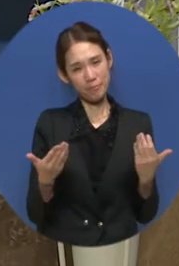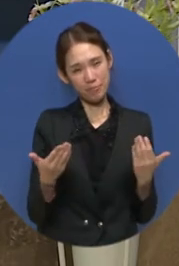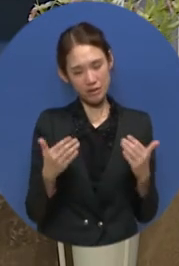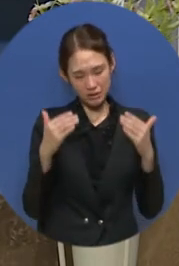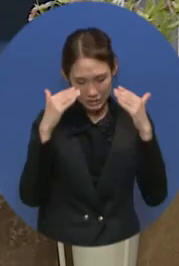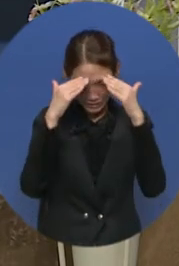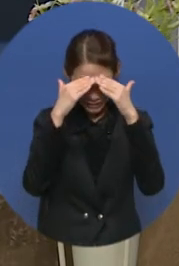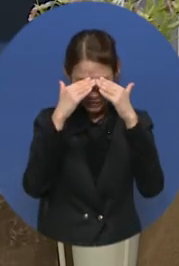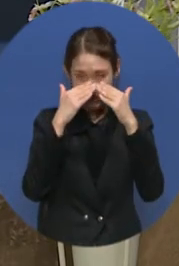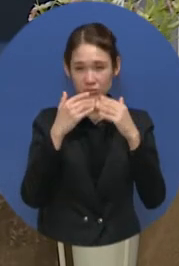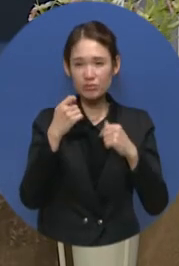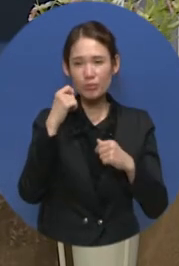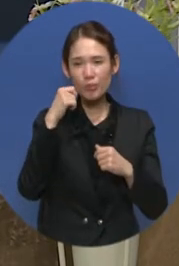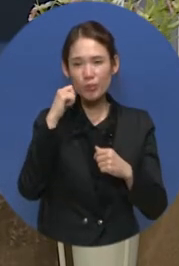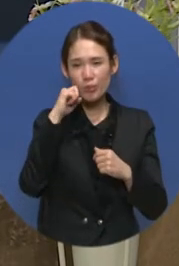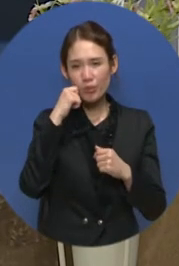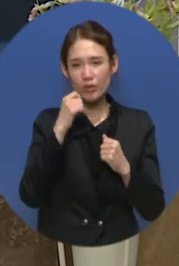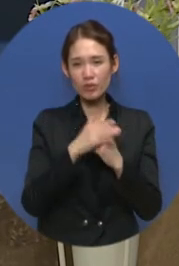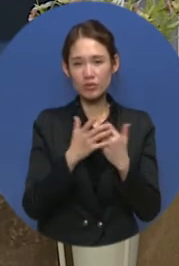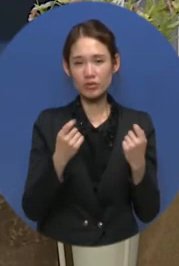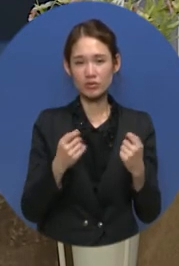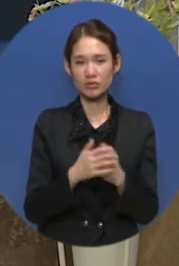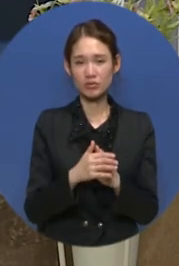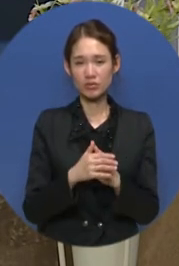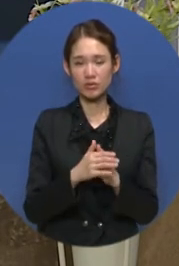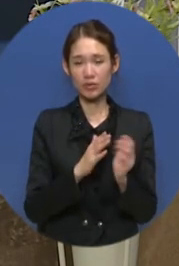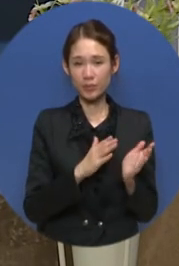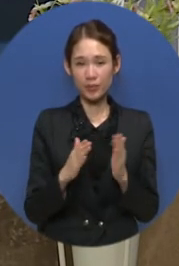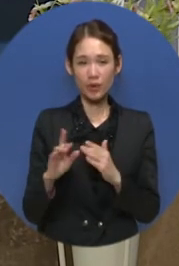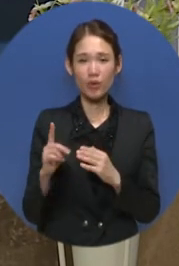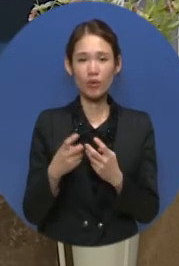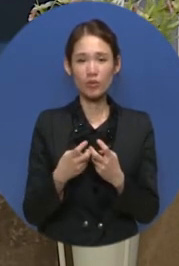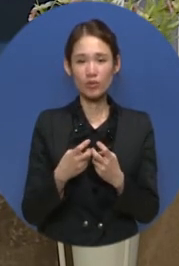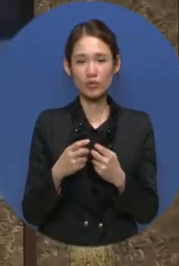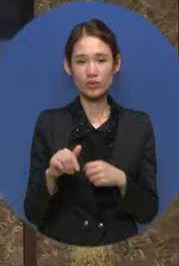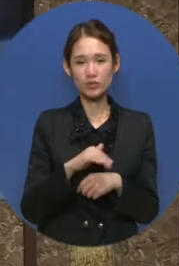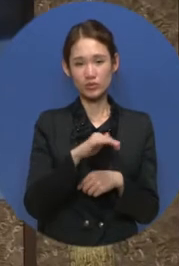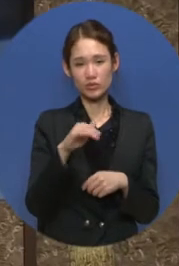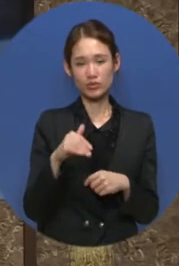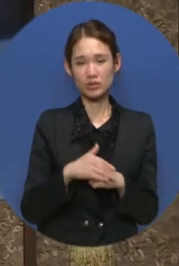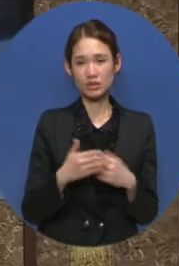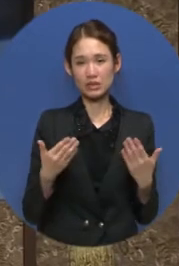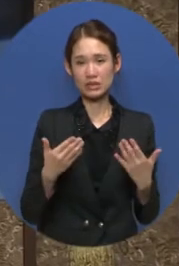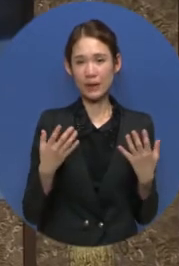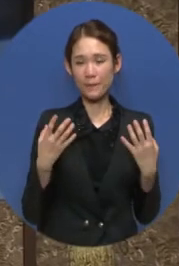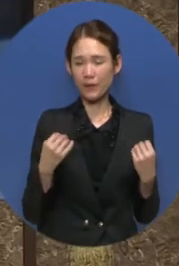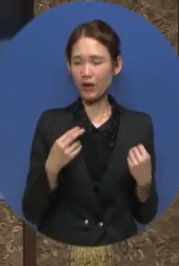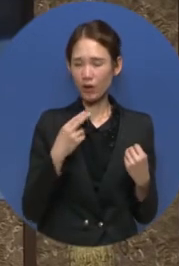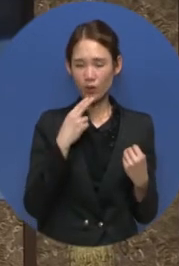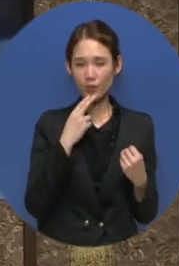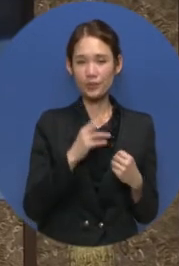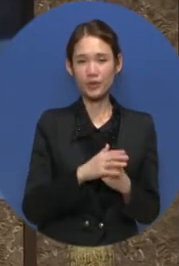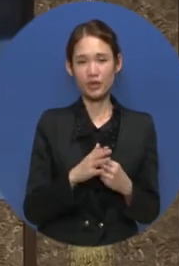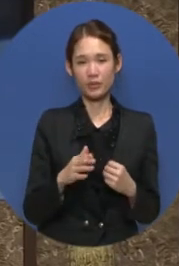조금 어려운 것 같은데 네. 이 부분에 대해서는 어떻게 진행이 되고 있나요? 그래서 저희도 이제 일이 좀 많지 않다 보니까 아까